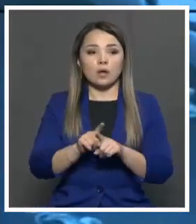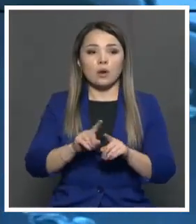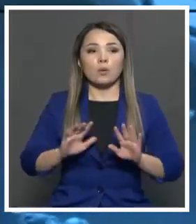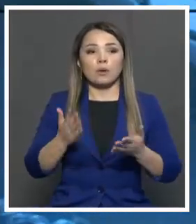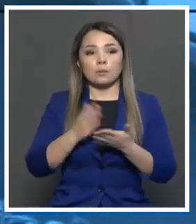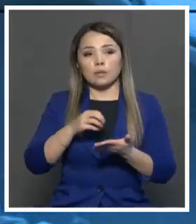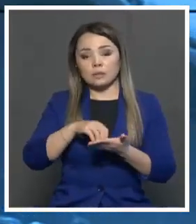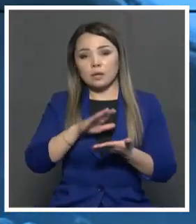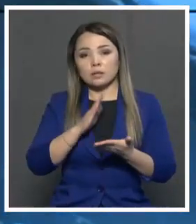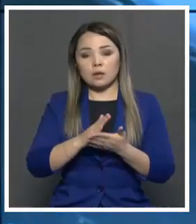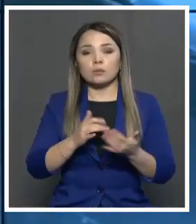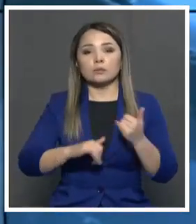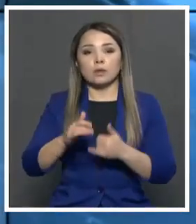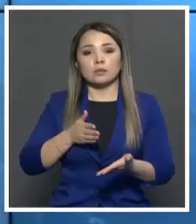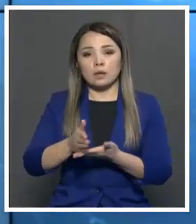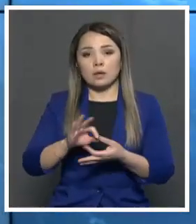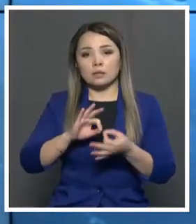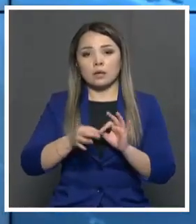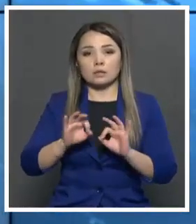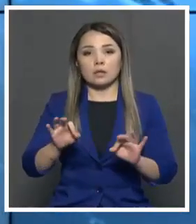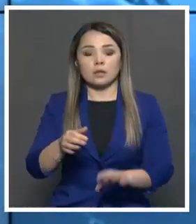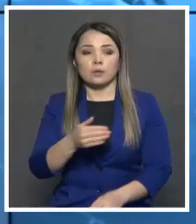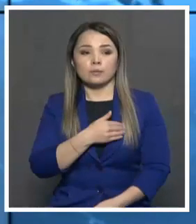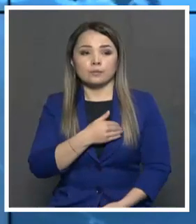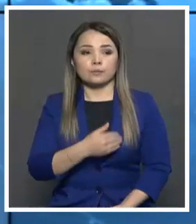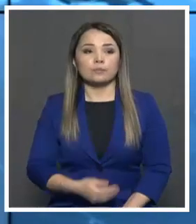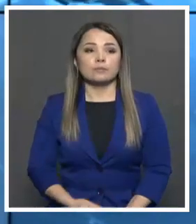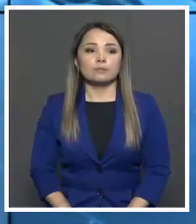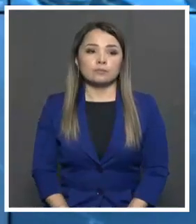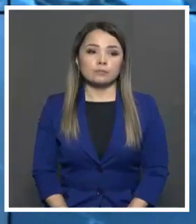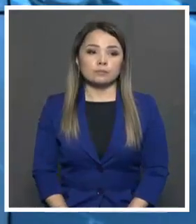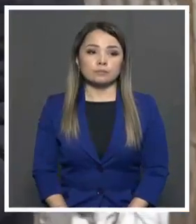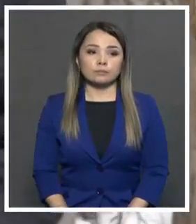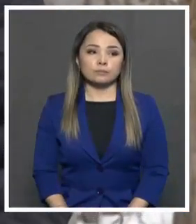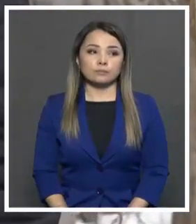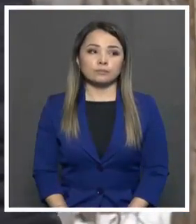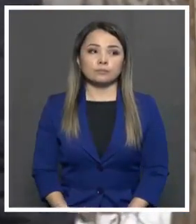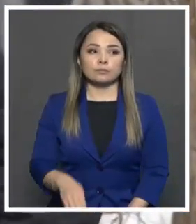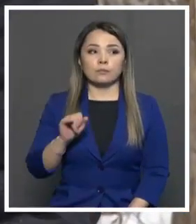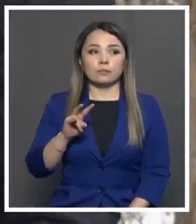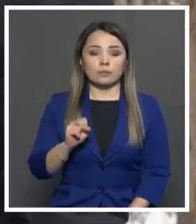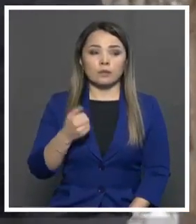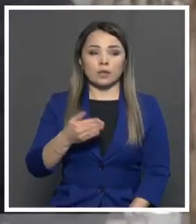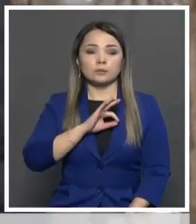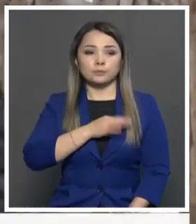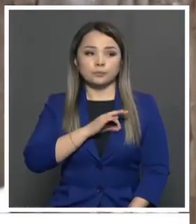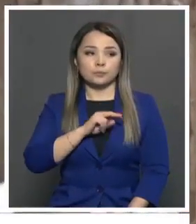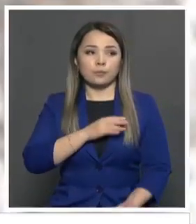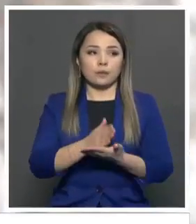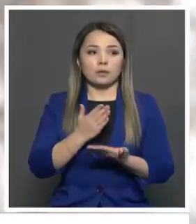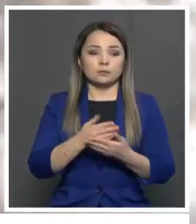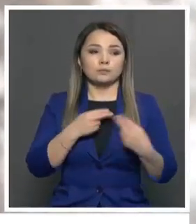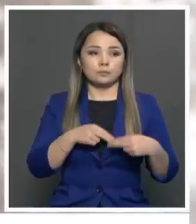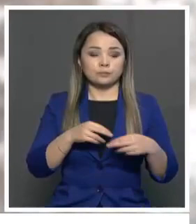оқиғаға ұшыраған мамандар қайда жүгінеді? Ахмет Балтанованың бейнематериалында. Жанна заңгер. Осы салада жүргендіктен еңбек